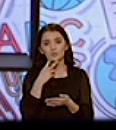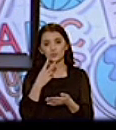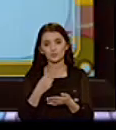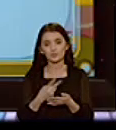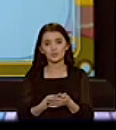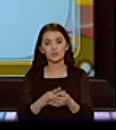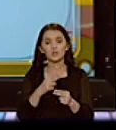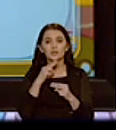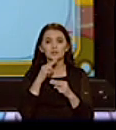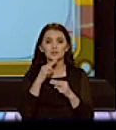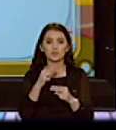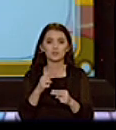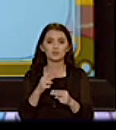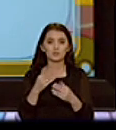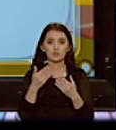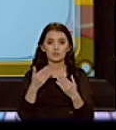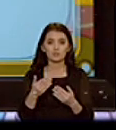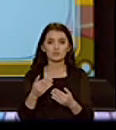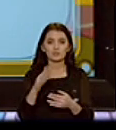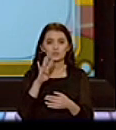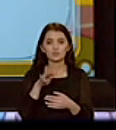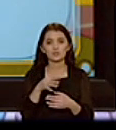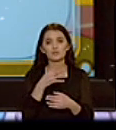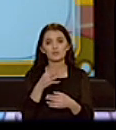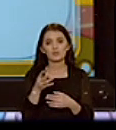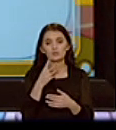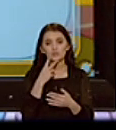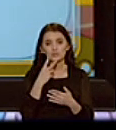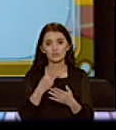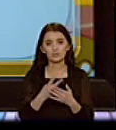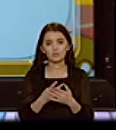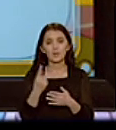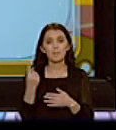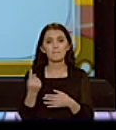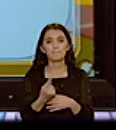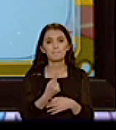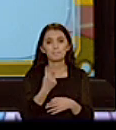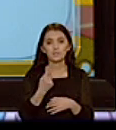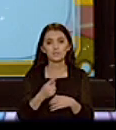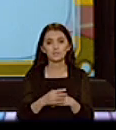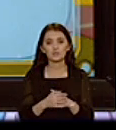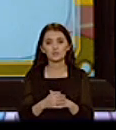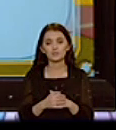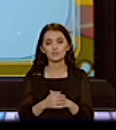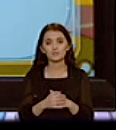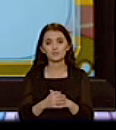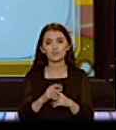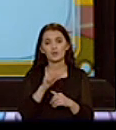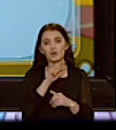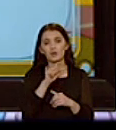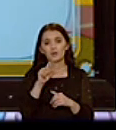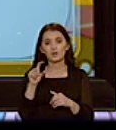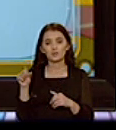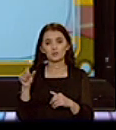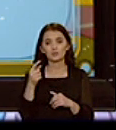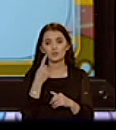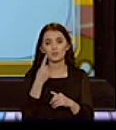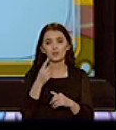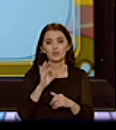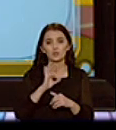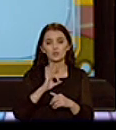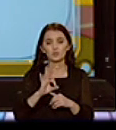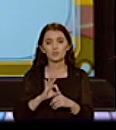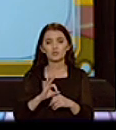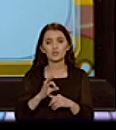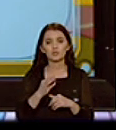chiqing. Diqqat bilan ushbu jadvalni ko'rib chiqamiz. Birinchi qatorda bitta